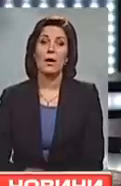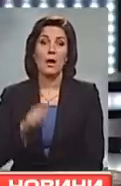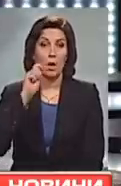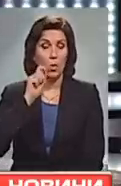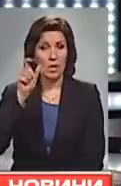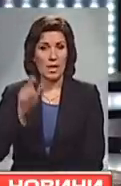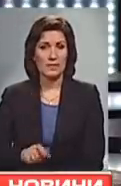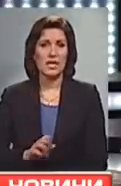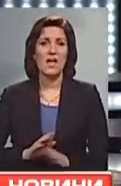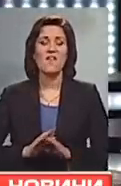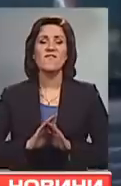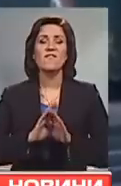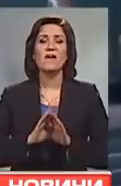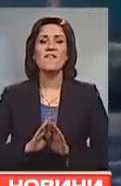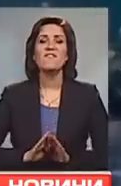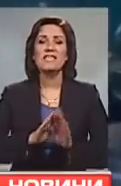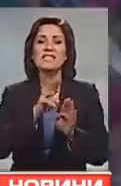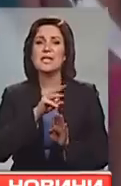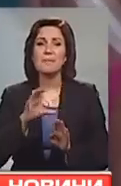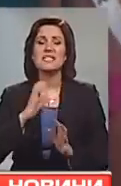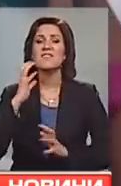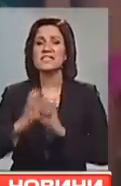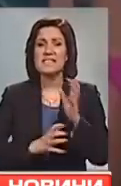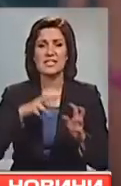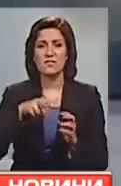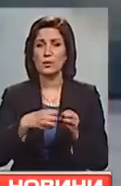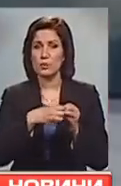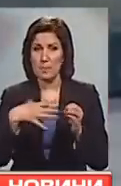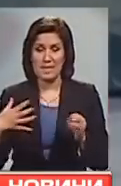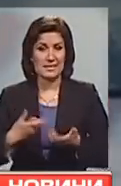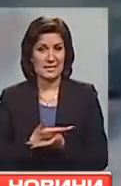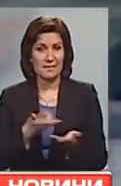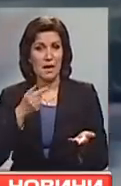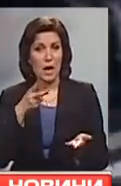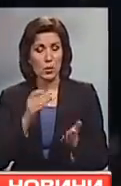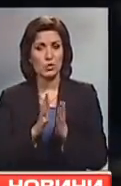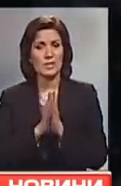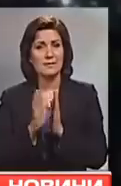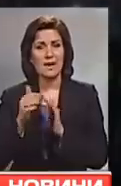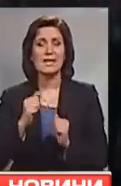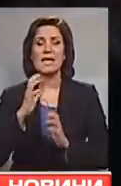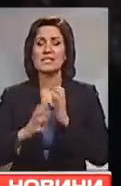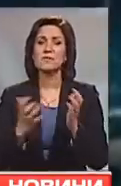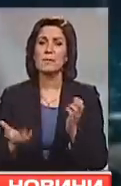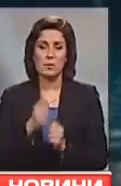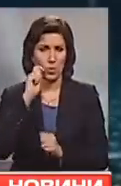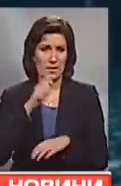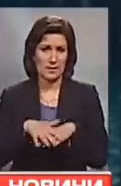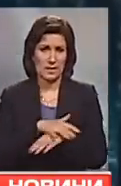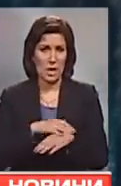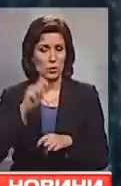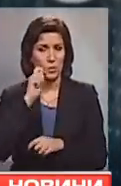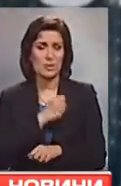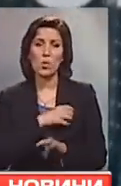Українка стала однією з віце-міс Всесвіту 2015. Зі сцени Діана Гаркуша закликала світ підтримати український народ та